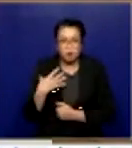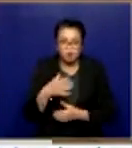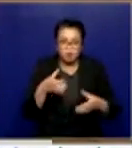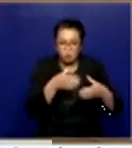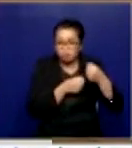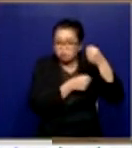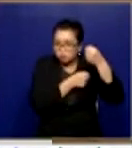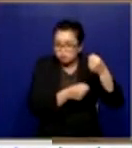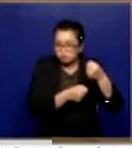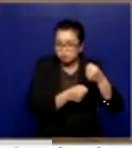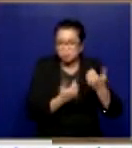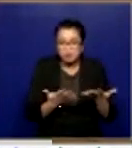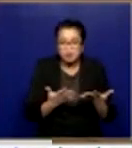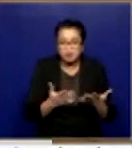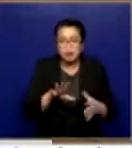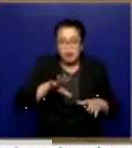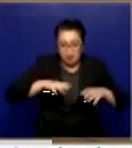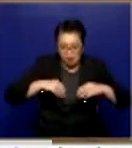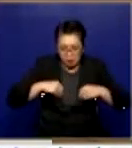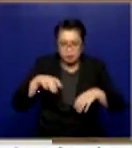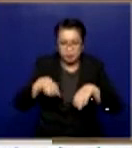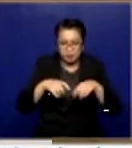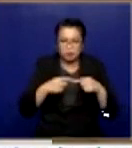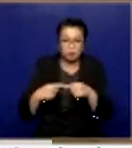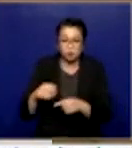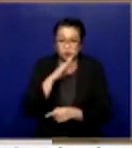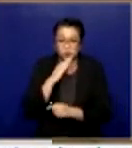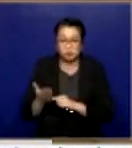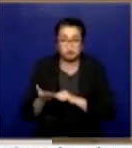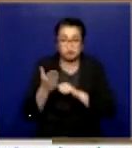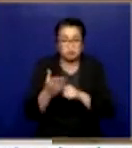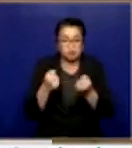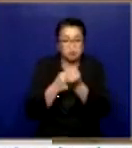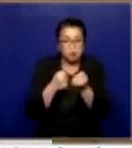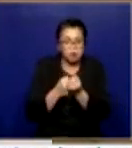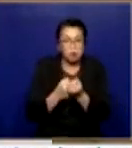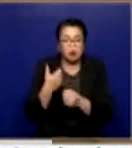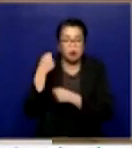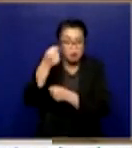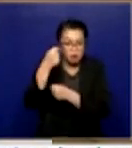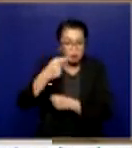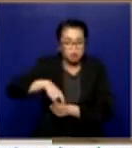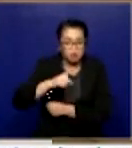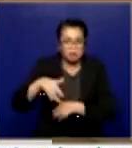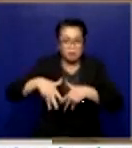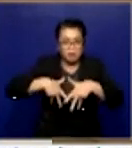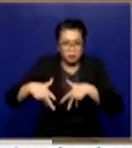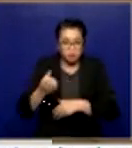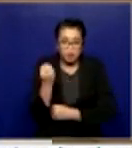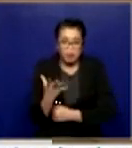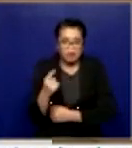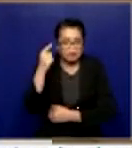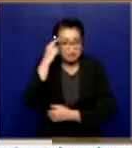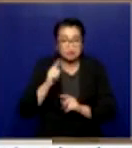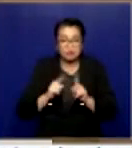ผมจะดีนะครับจะรับไปดำเนินการถ้าก็เลี้ยงใดที่ไม่สามารถพิสูจน์ได้ว่าเป็นความต้องการของประชาชนส่วนใหญ่ของประเทศนี่